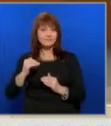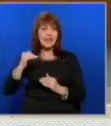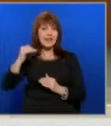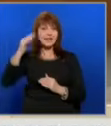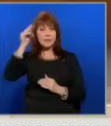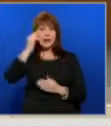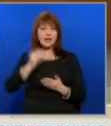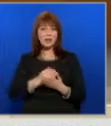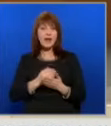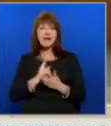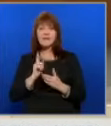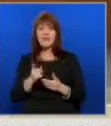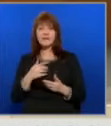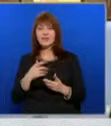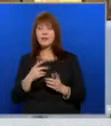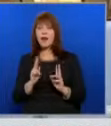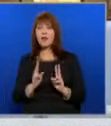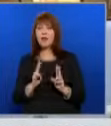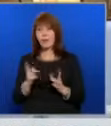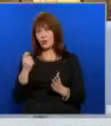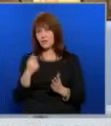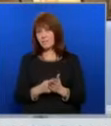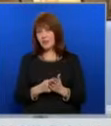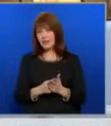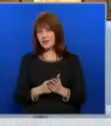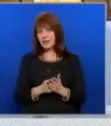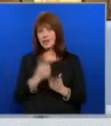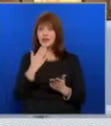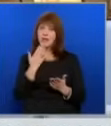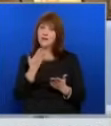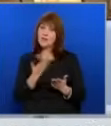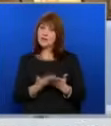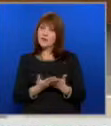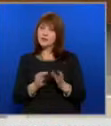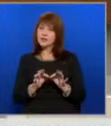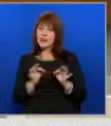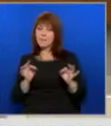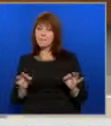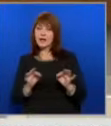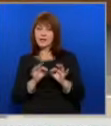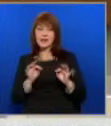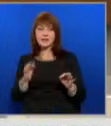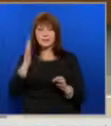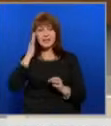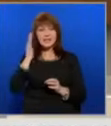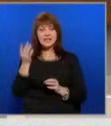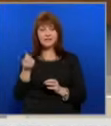българската икономика, трябва да има адекватно заплащане. В предложените параметри от Министерството на финансите